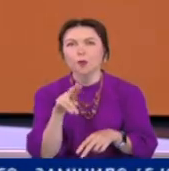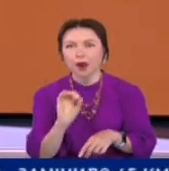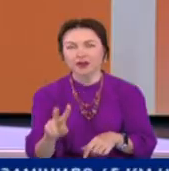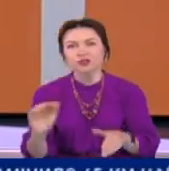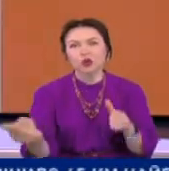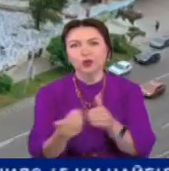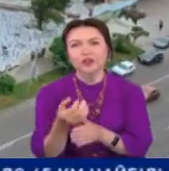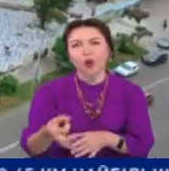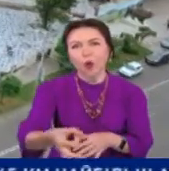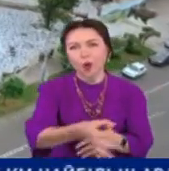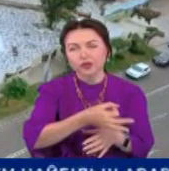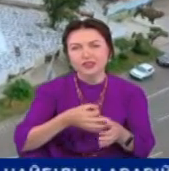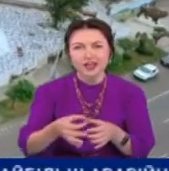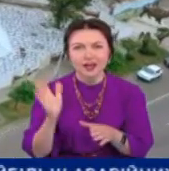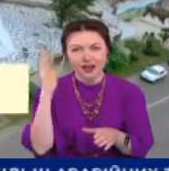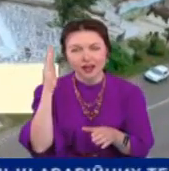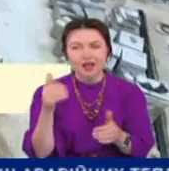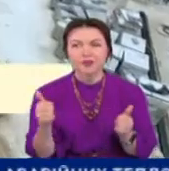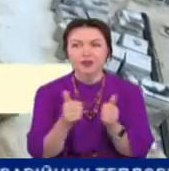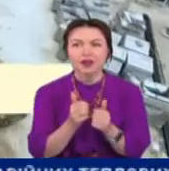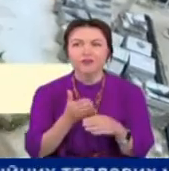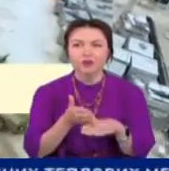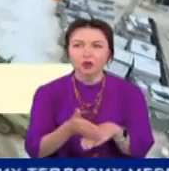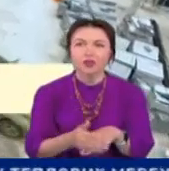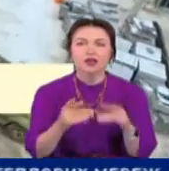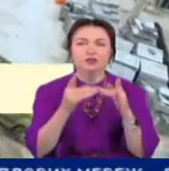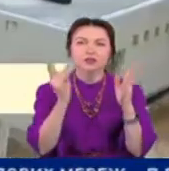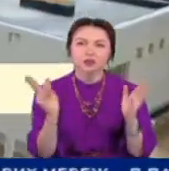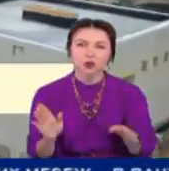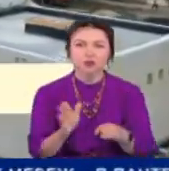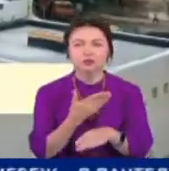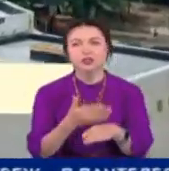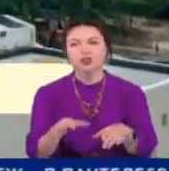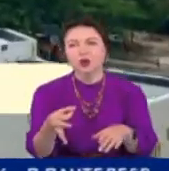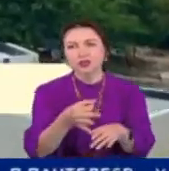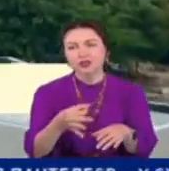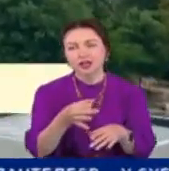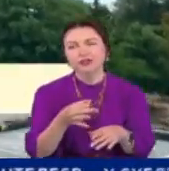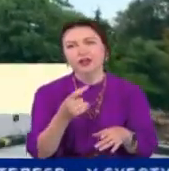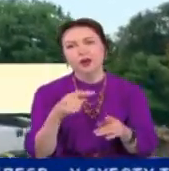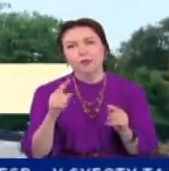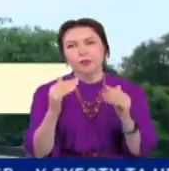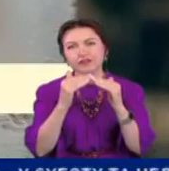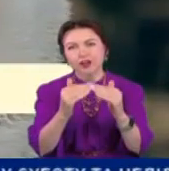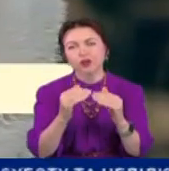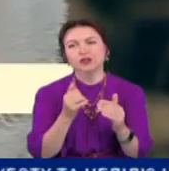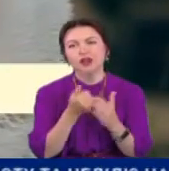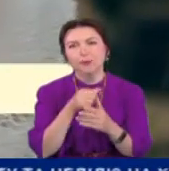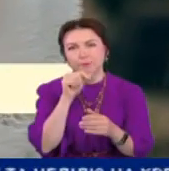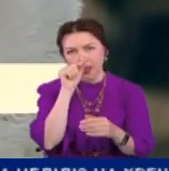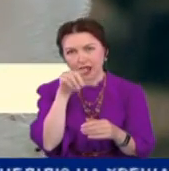озера біля входу і з боку проспекту Перемоги, місток між озерами та альтанку над водою, павільйон для пеліканів